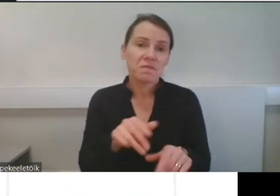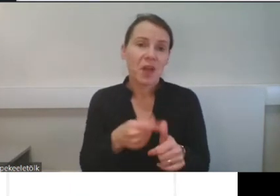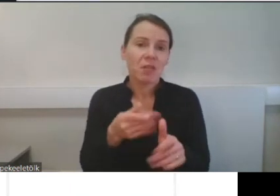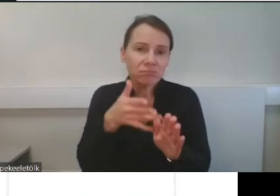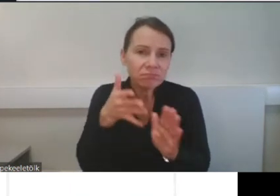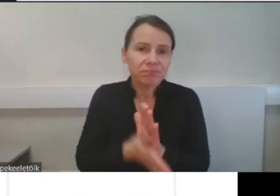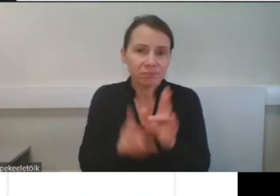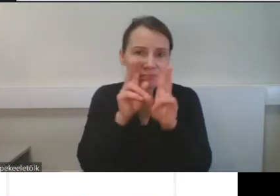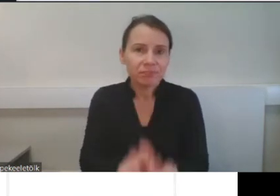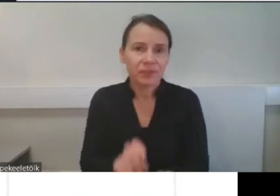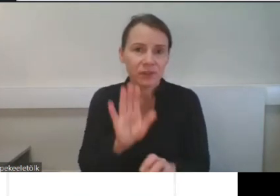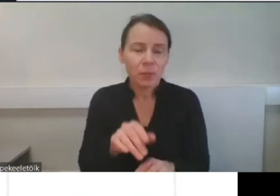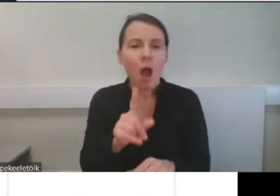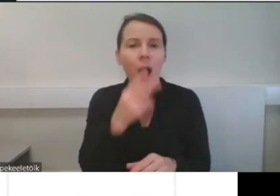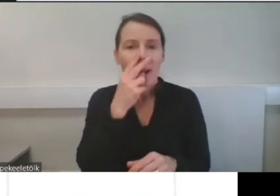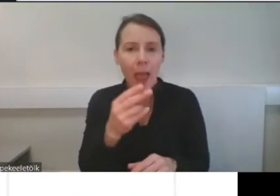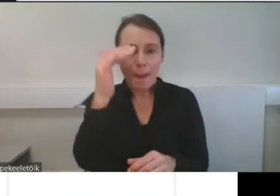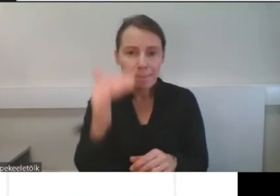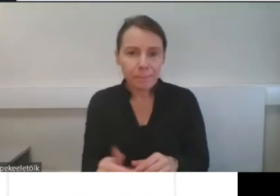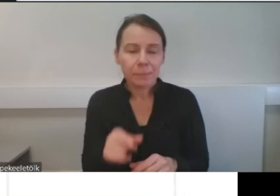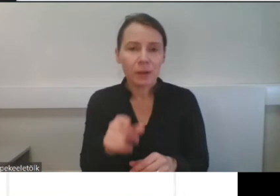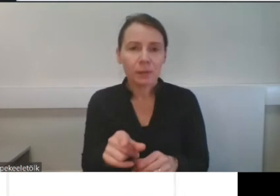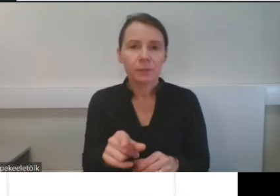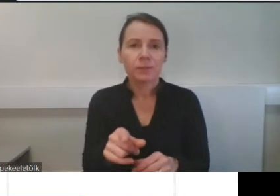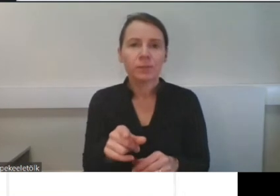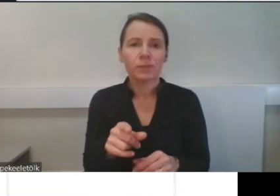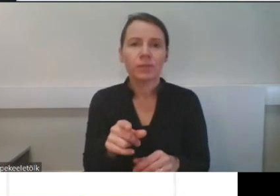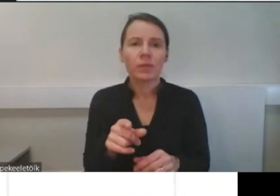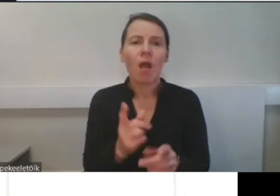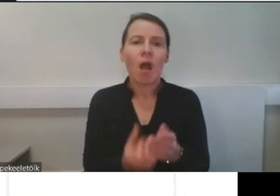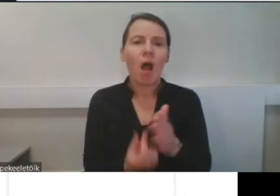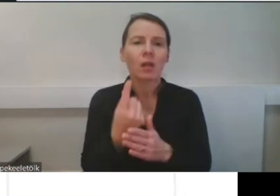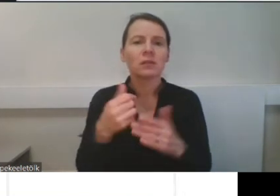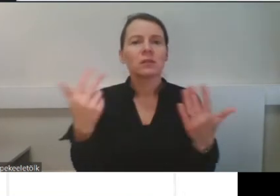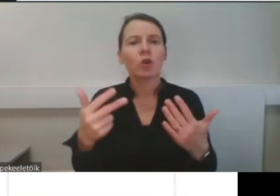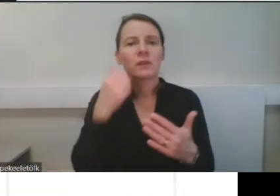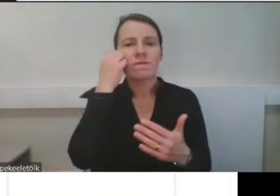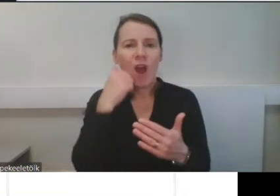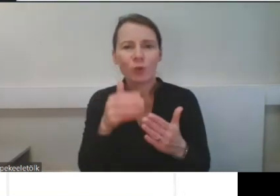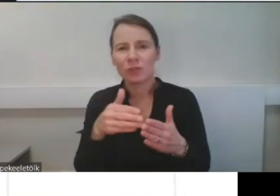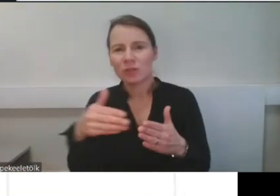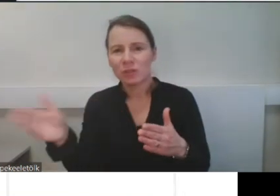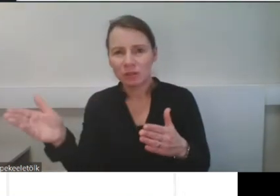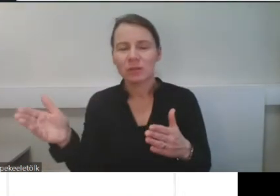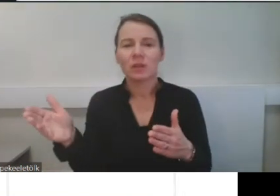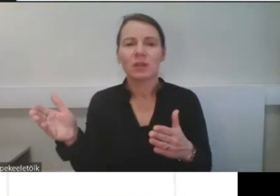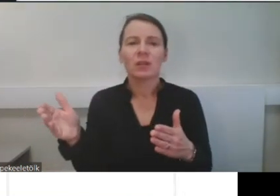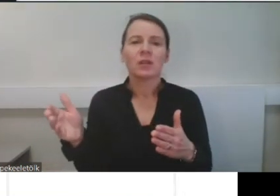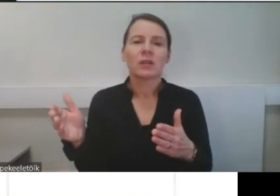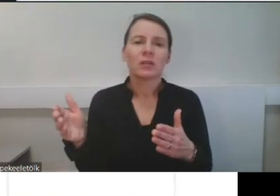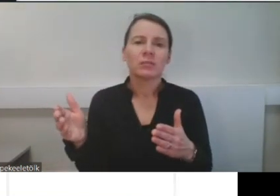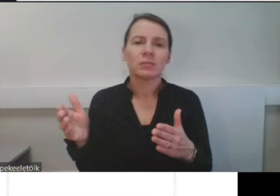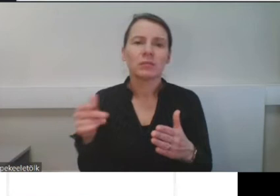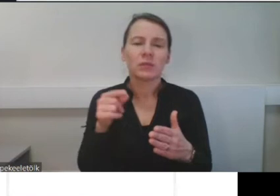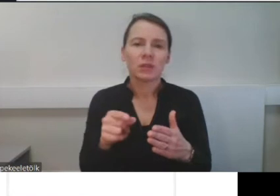Ja kui vaadata nagu puudega elanikkonnas, siis me näeme, et siin on üks selline väike joonise riba üleval, kus on